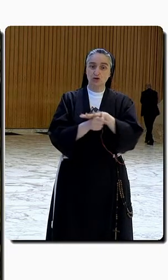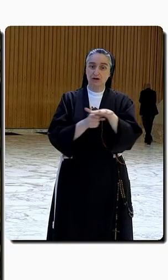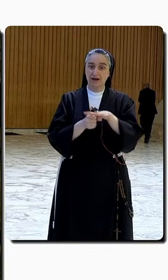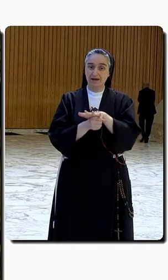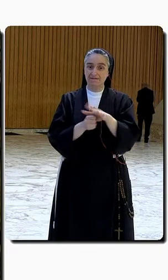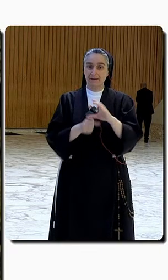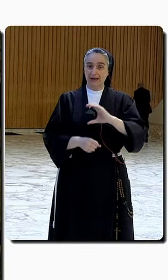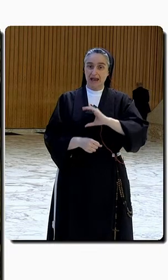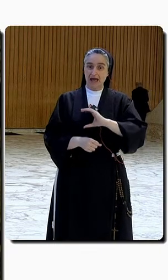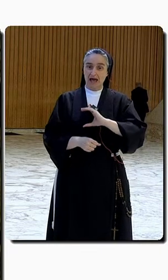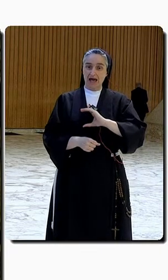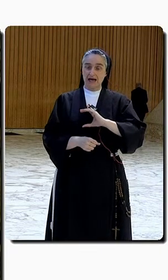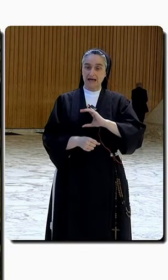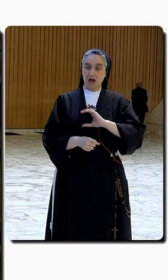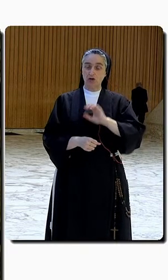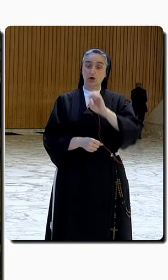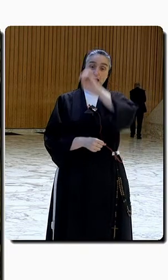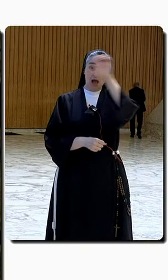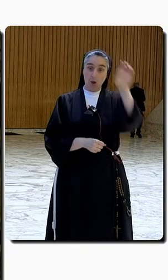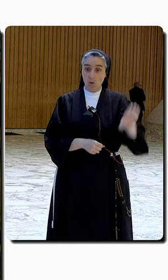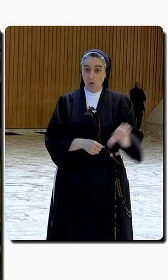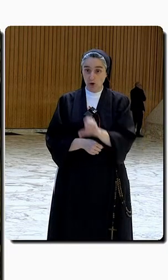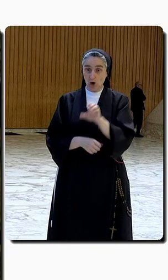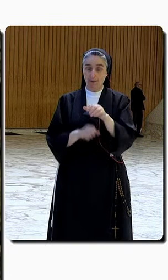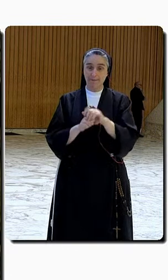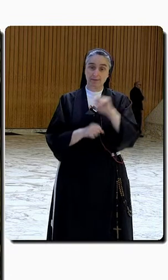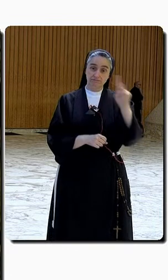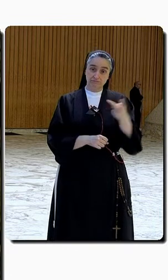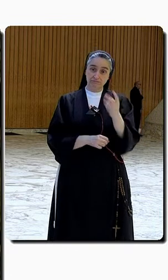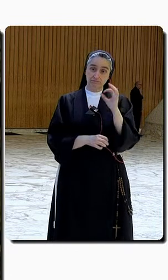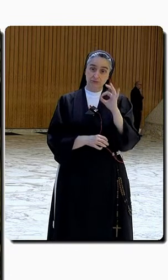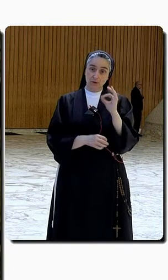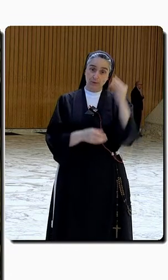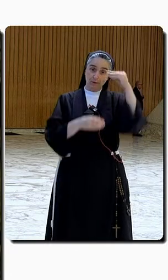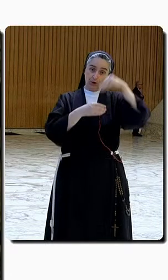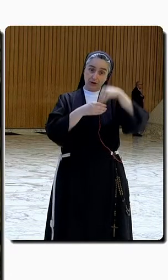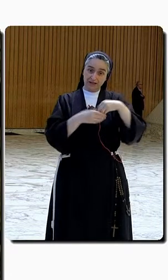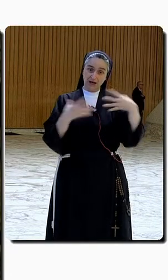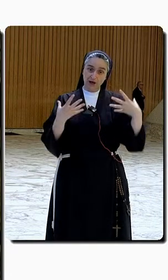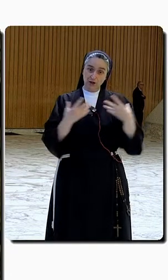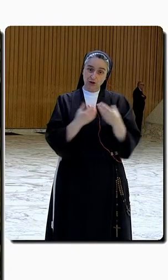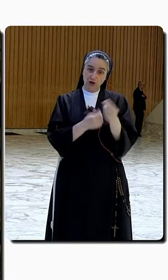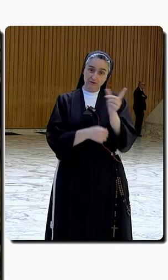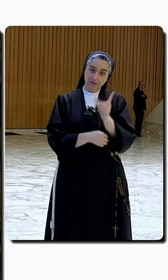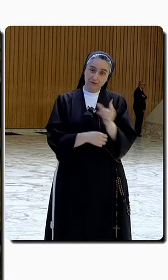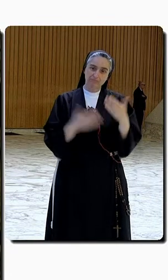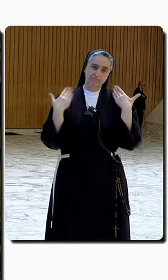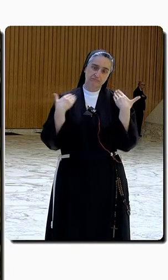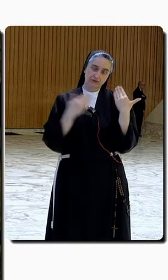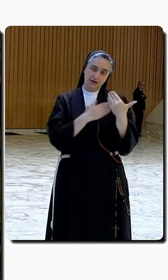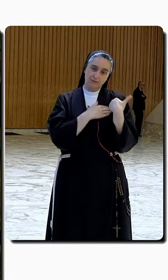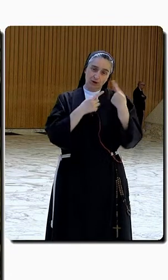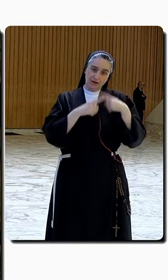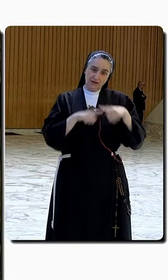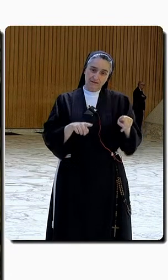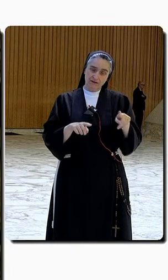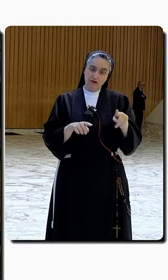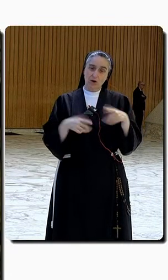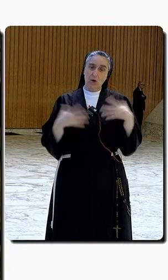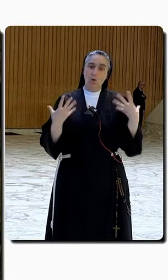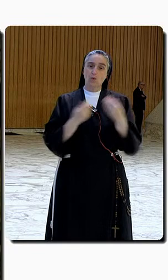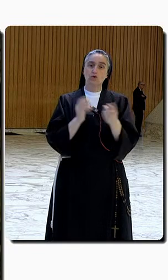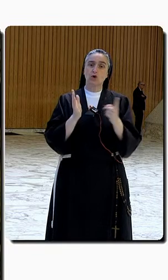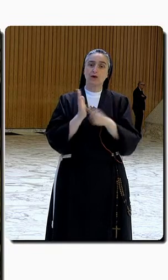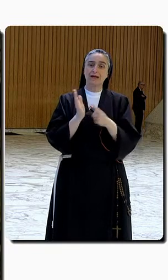Familiari Cattoliche in Europa. Entrambi fanno parte, con incarichi diversi, dell'Unione dei